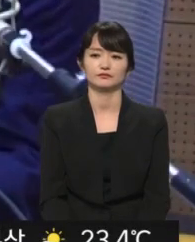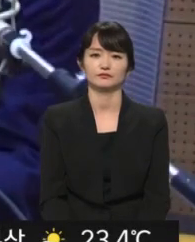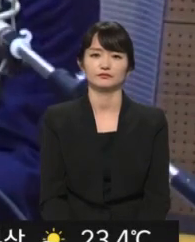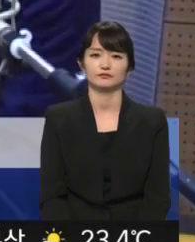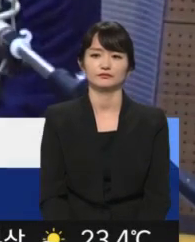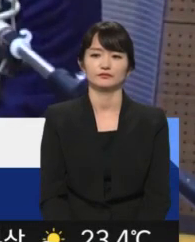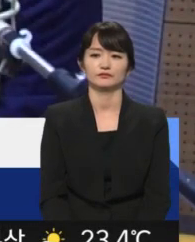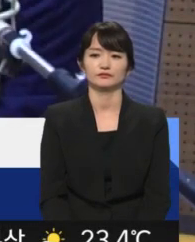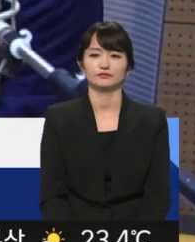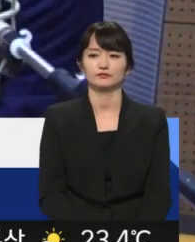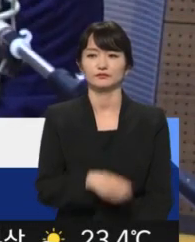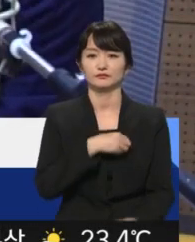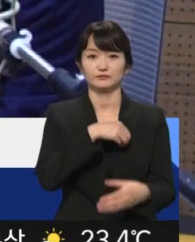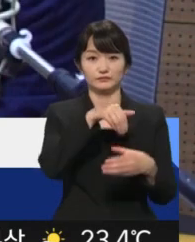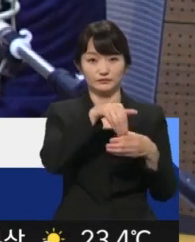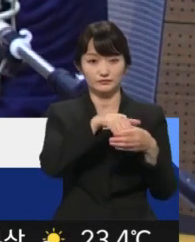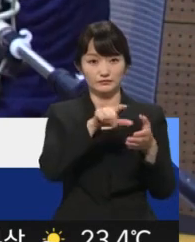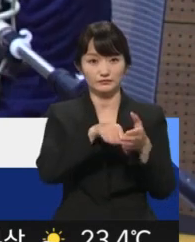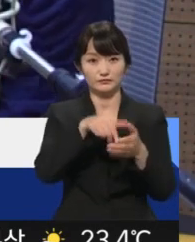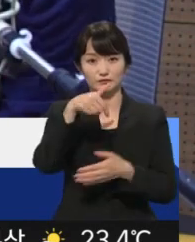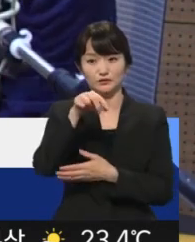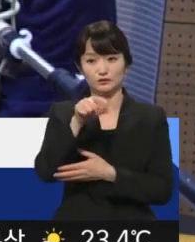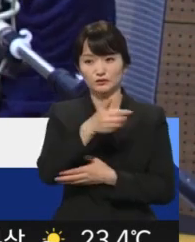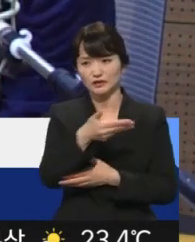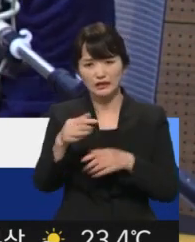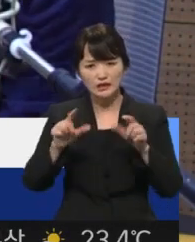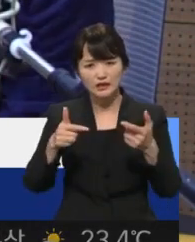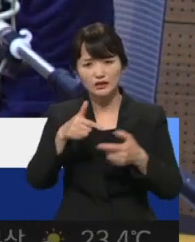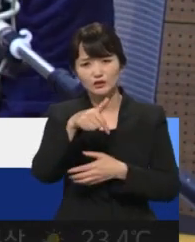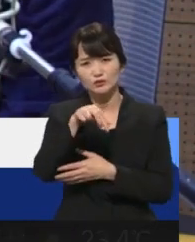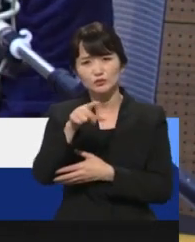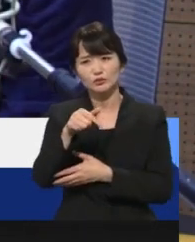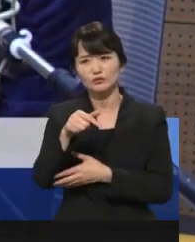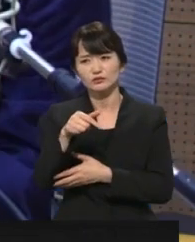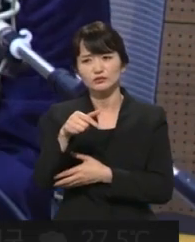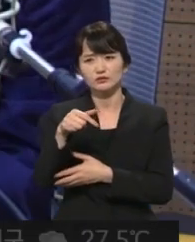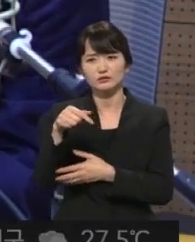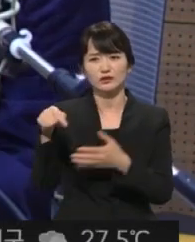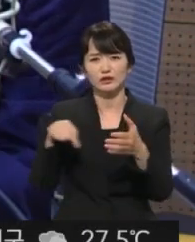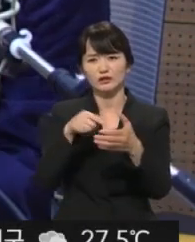총선 때 조국의 강이 아닌 조국의 늪에 빠질 가능성도 예, 있다. 그렇게 말씀.